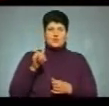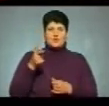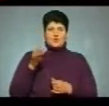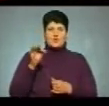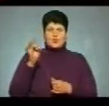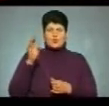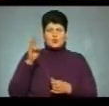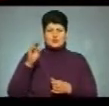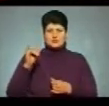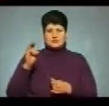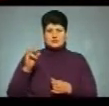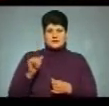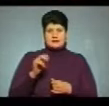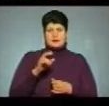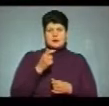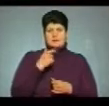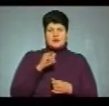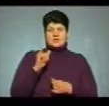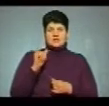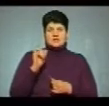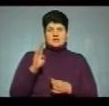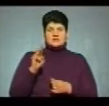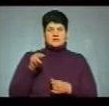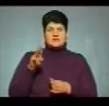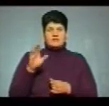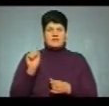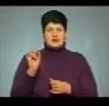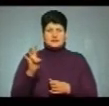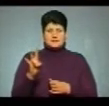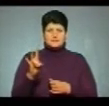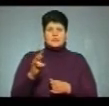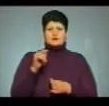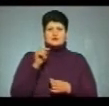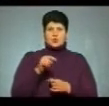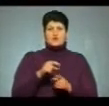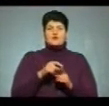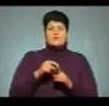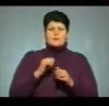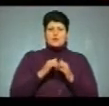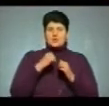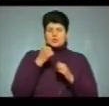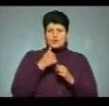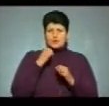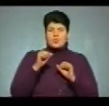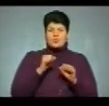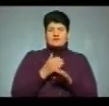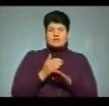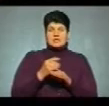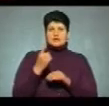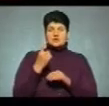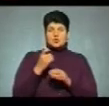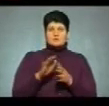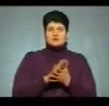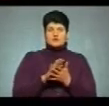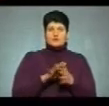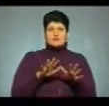пан Іштван Ійярто. За його словами, у вишах Угорщини щороку уряд виділяє 100 безкоштовних місць